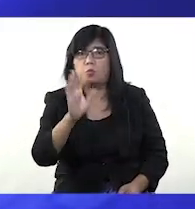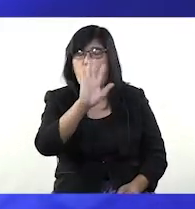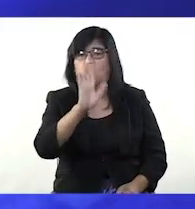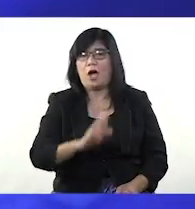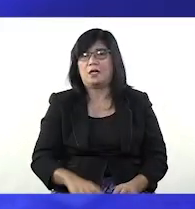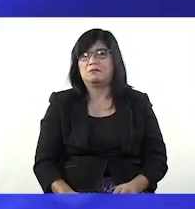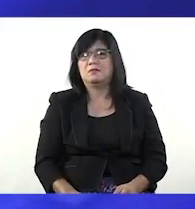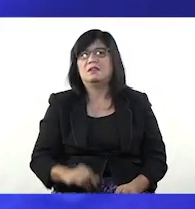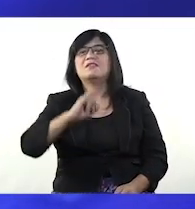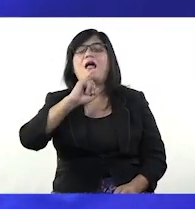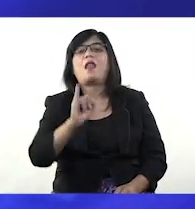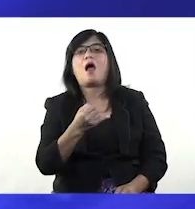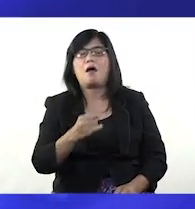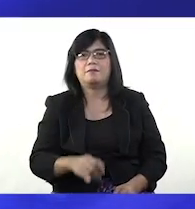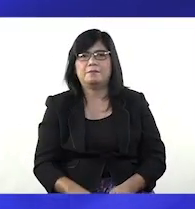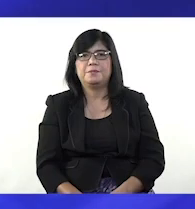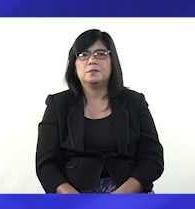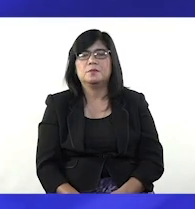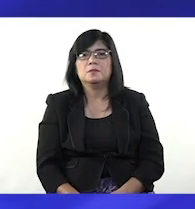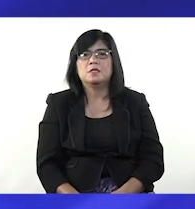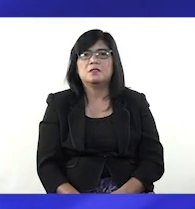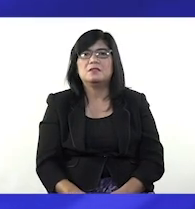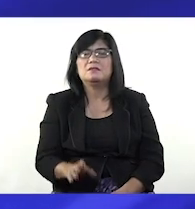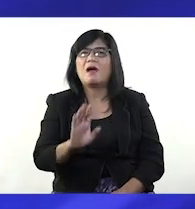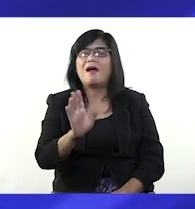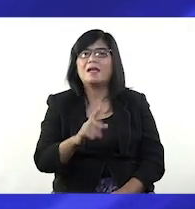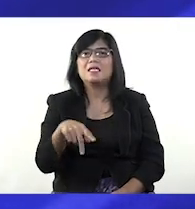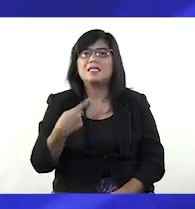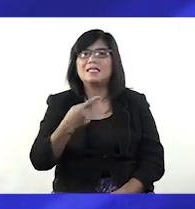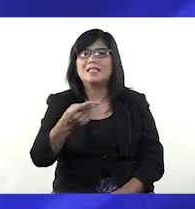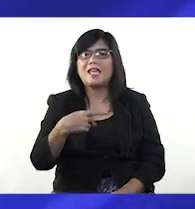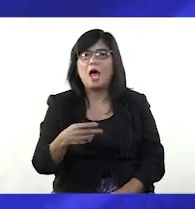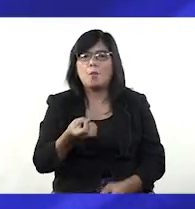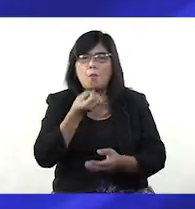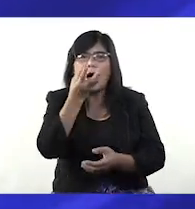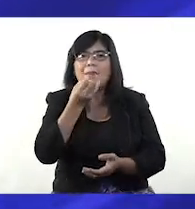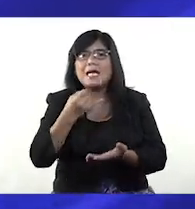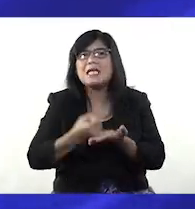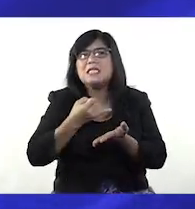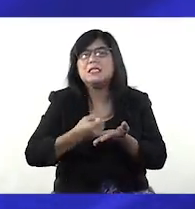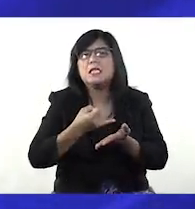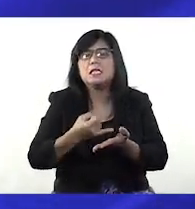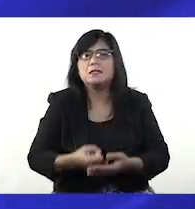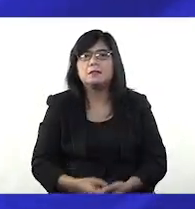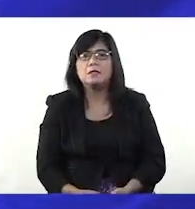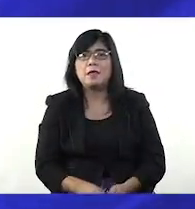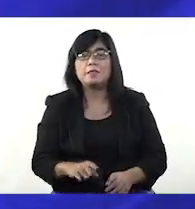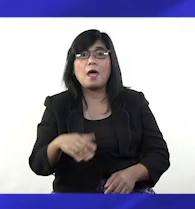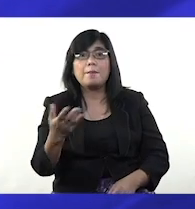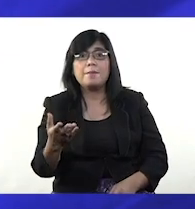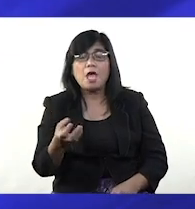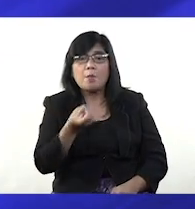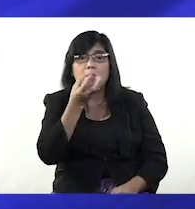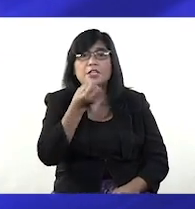secara Hai jangan sampai kita Hai mengabarkan insya Hai tetapi yang kita